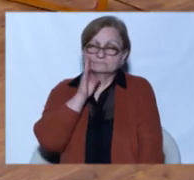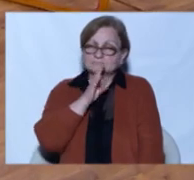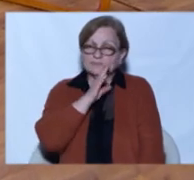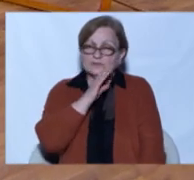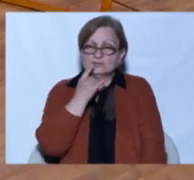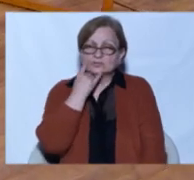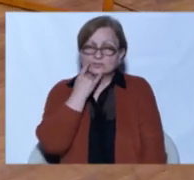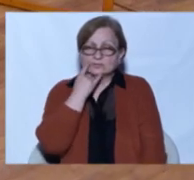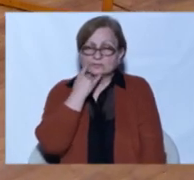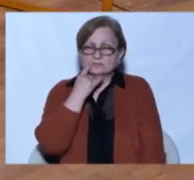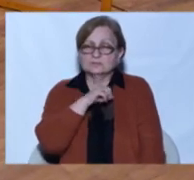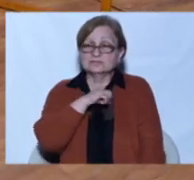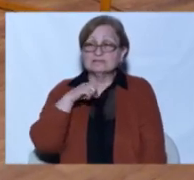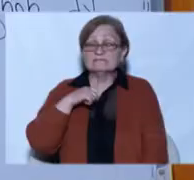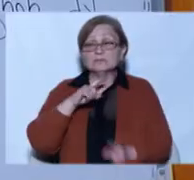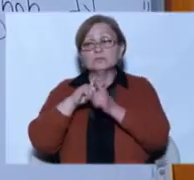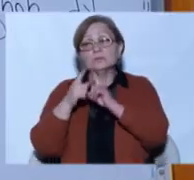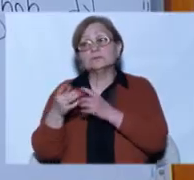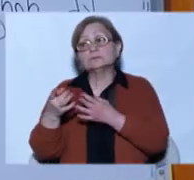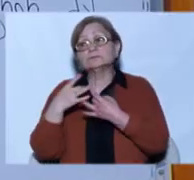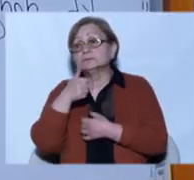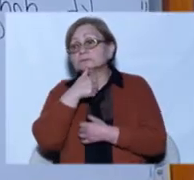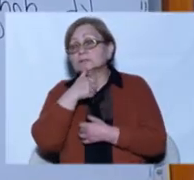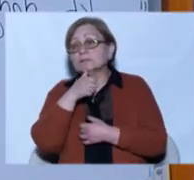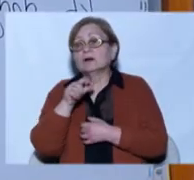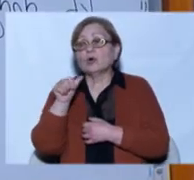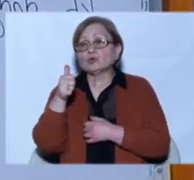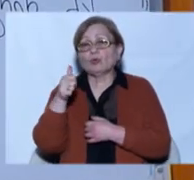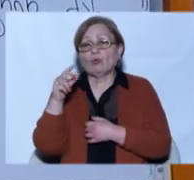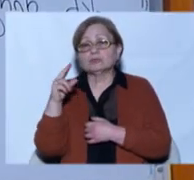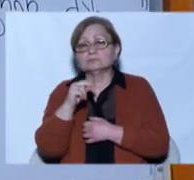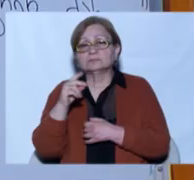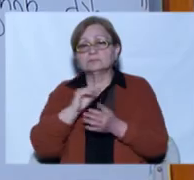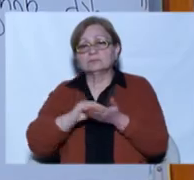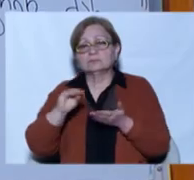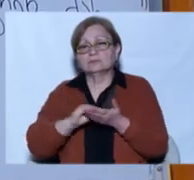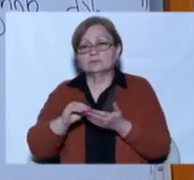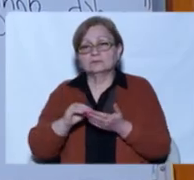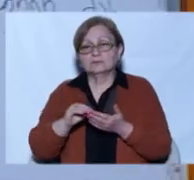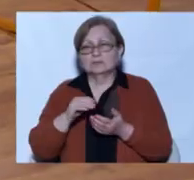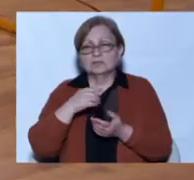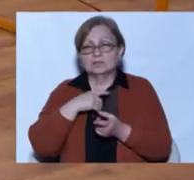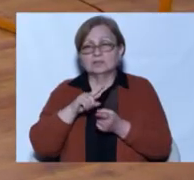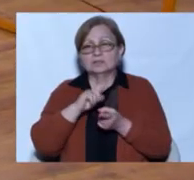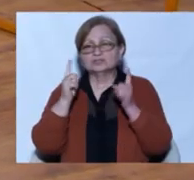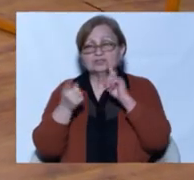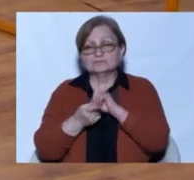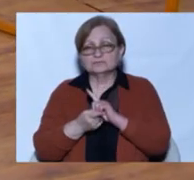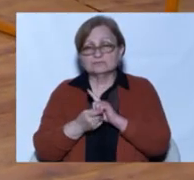დედა ჩიტი რომ თავად გვიამბობდეს, როგორი იქნებოდა ეს მოთხრობა. ესე იგი, ჩვენ შევცვალეთ ხედვის